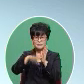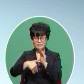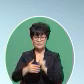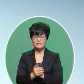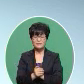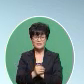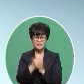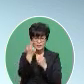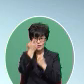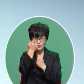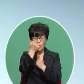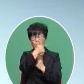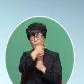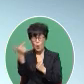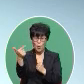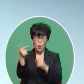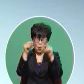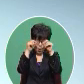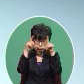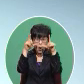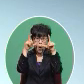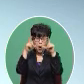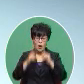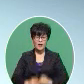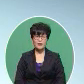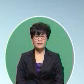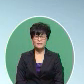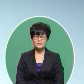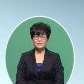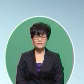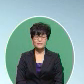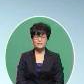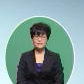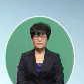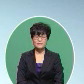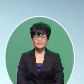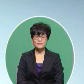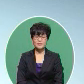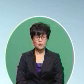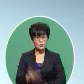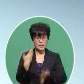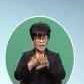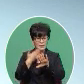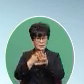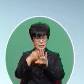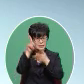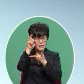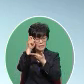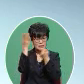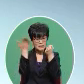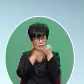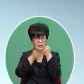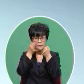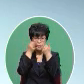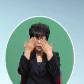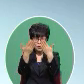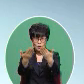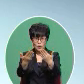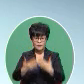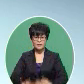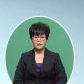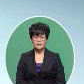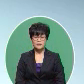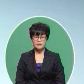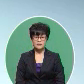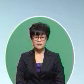큰가요 4 갈 수 있을까요 4 예 저도 다른 사진은 왜요 그리고